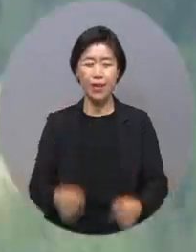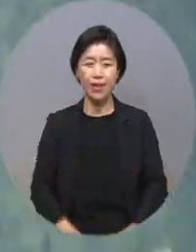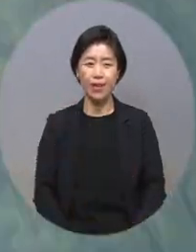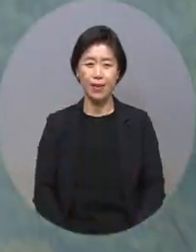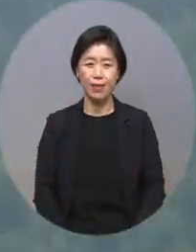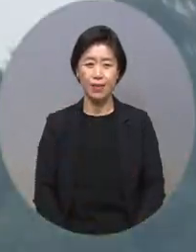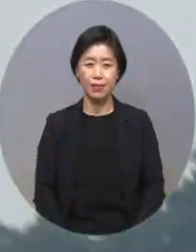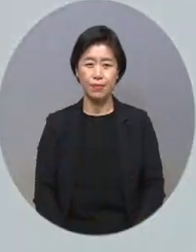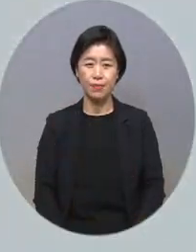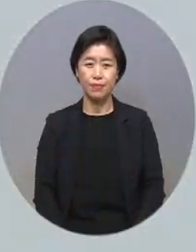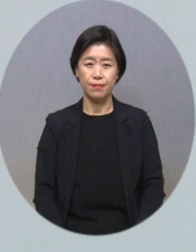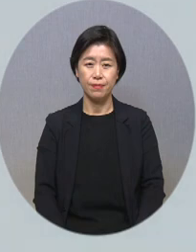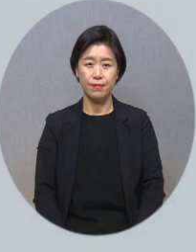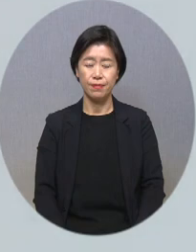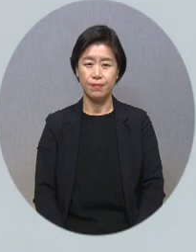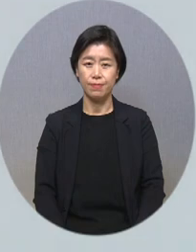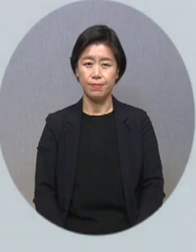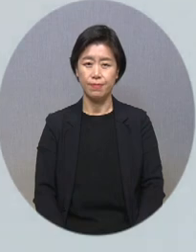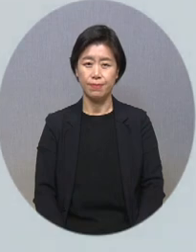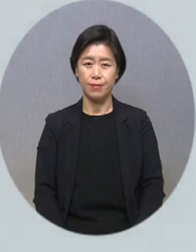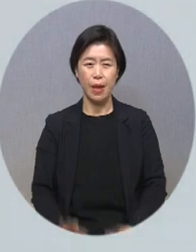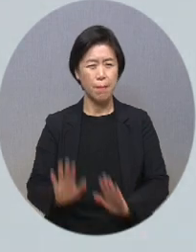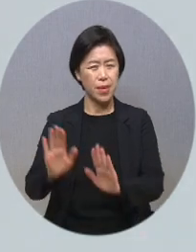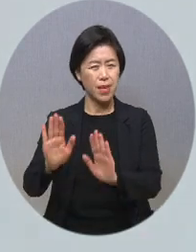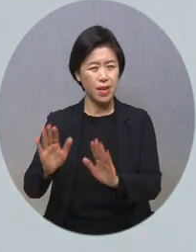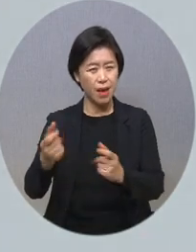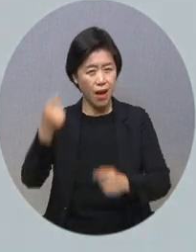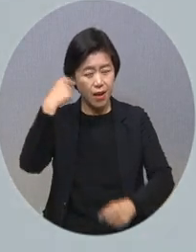와우! 와우! 밀렸어, 밀렸어. 밀렸어. 와.